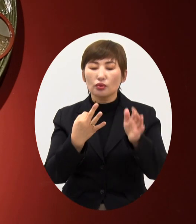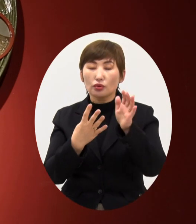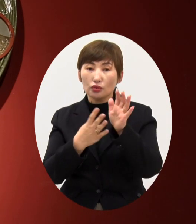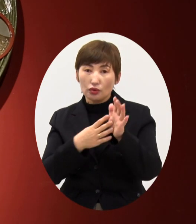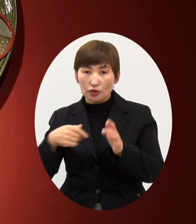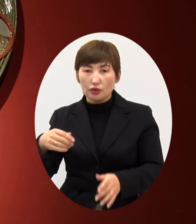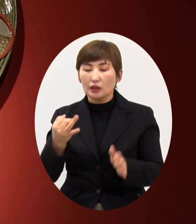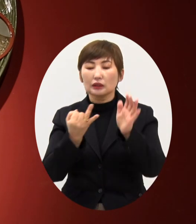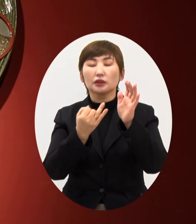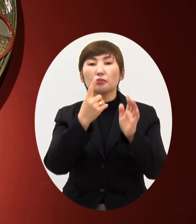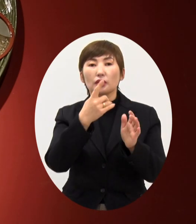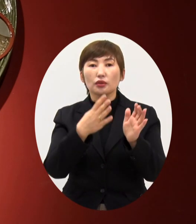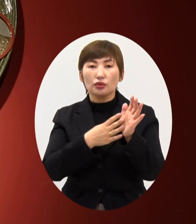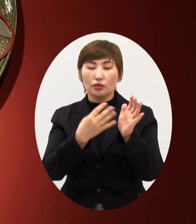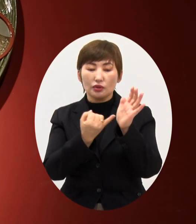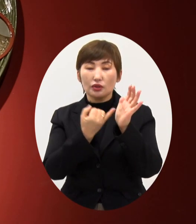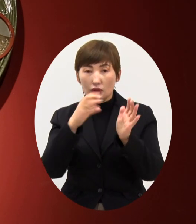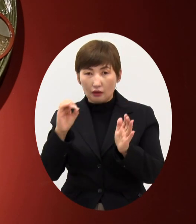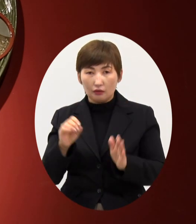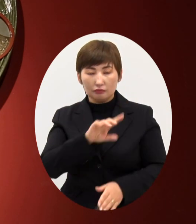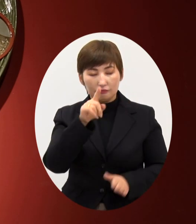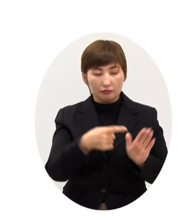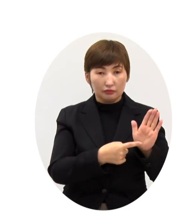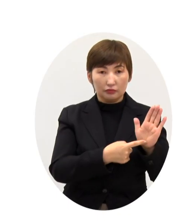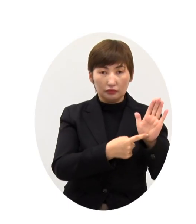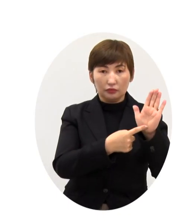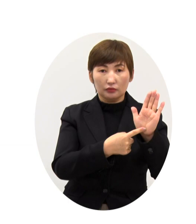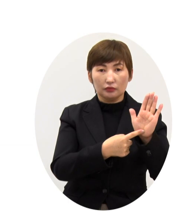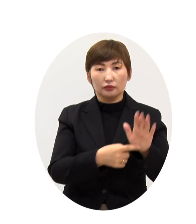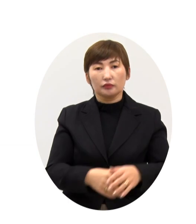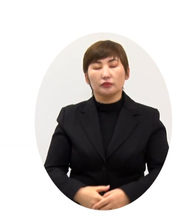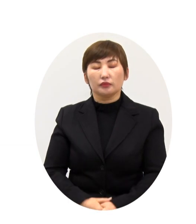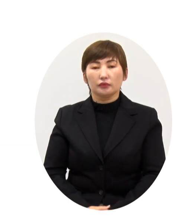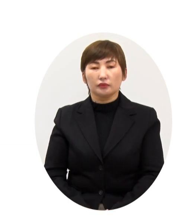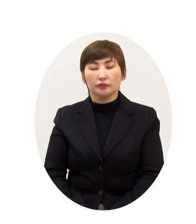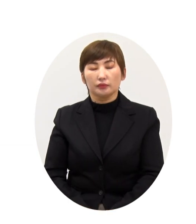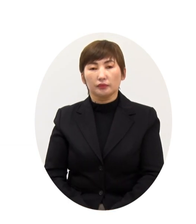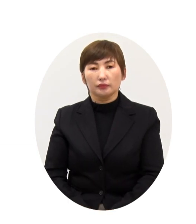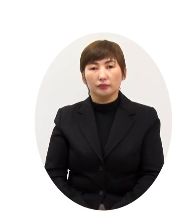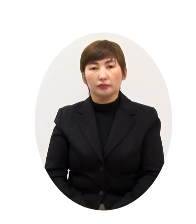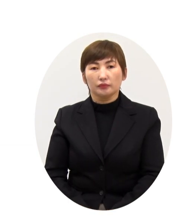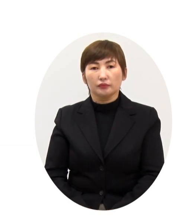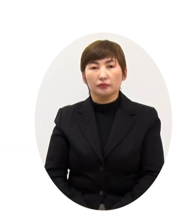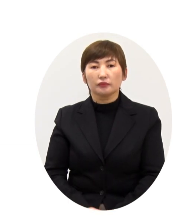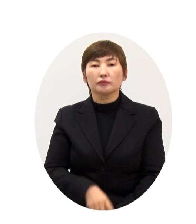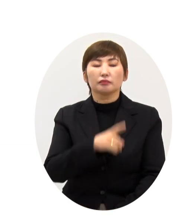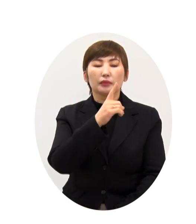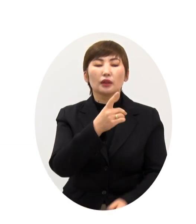1949-1960 оны Бүгд найрамдах Монгол Ард Улсын төрийн сүлдийг мөн музейгээс харуулж байна.